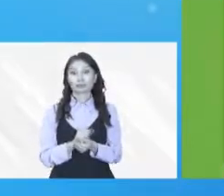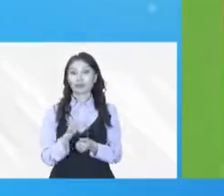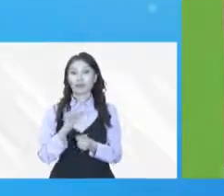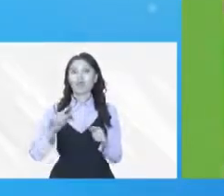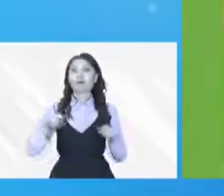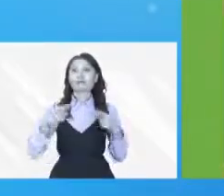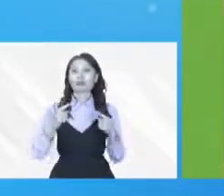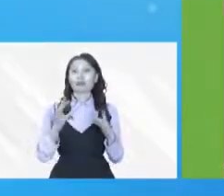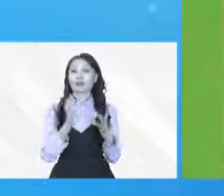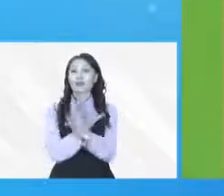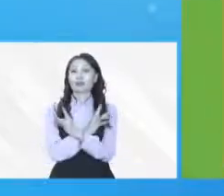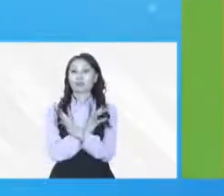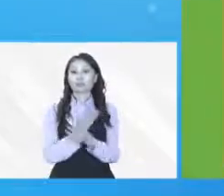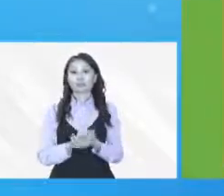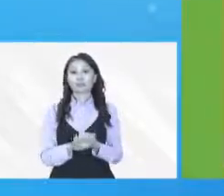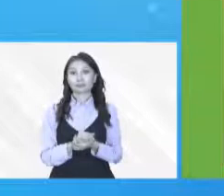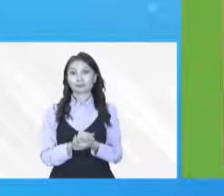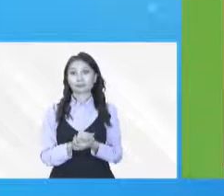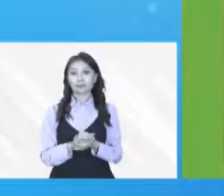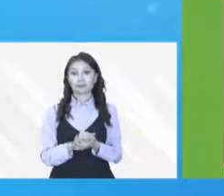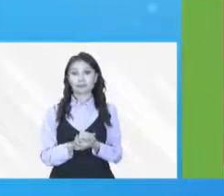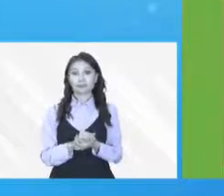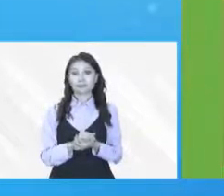и восстановление мышц.